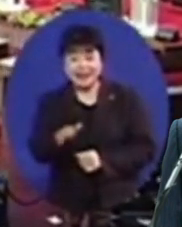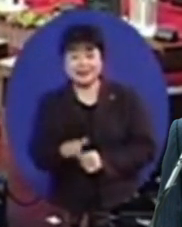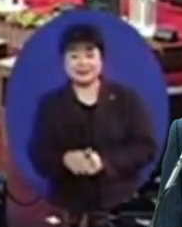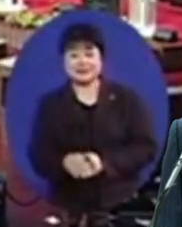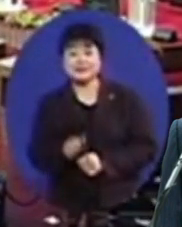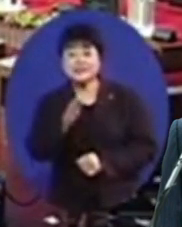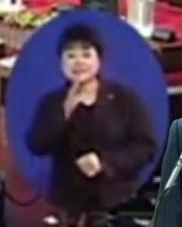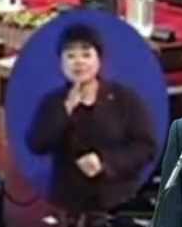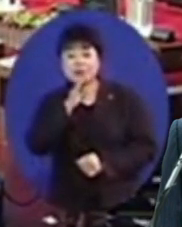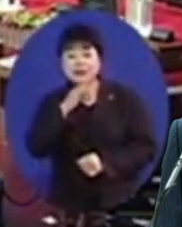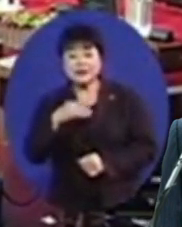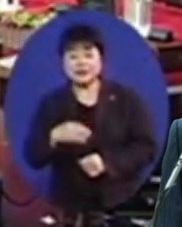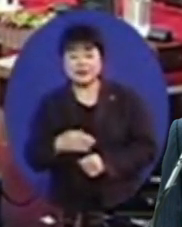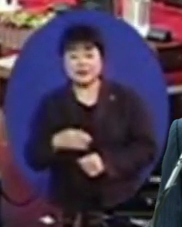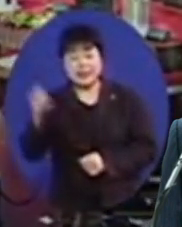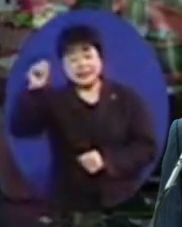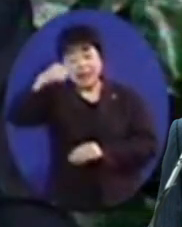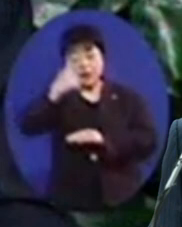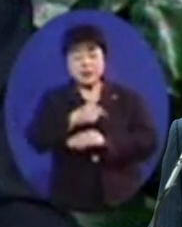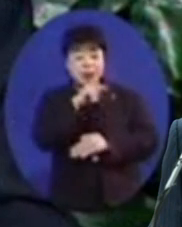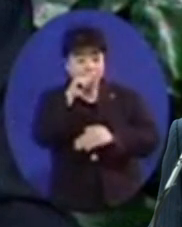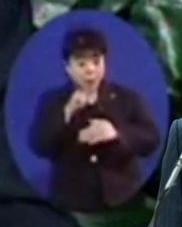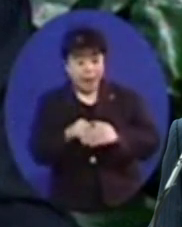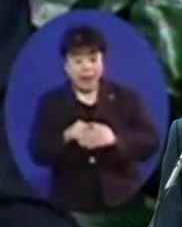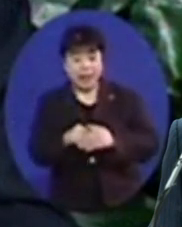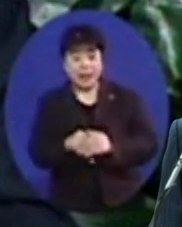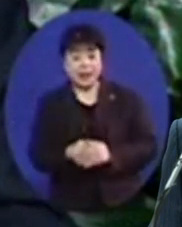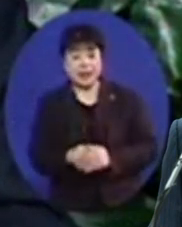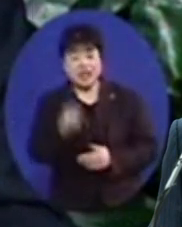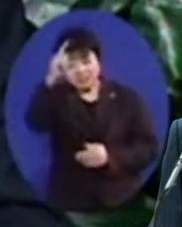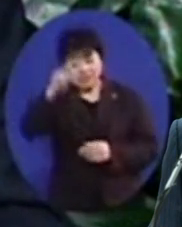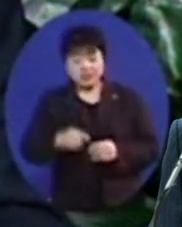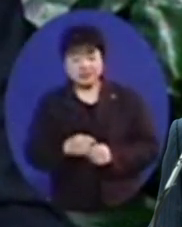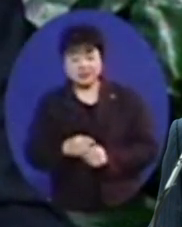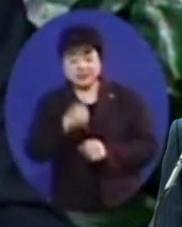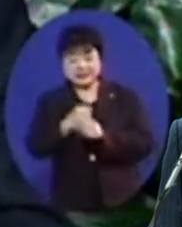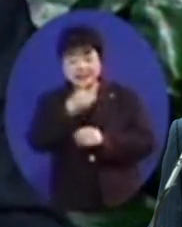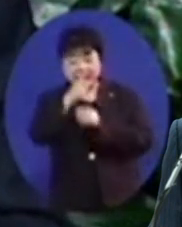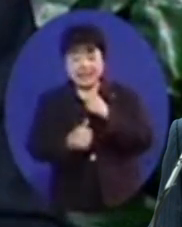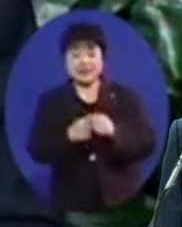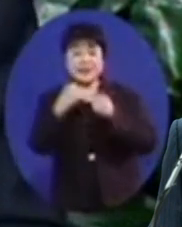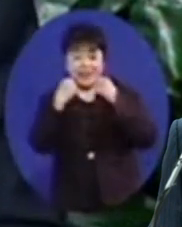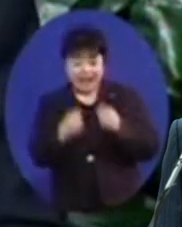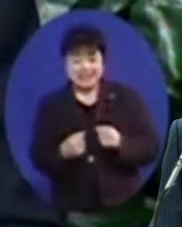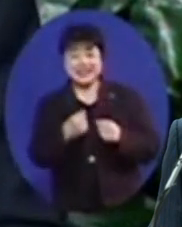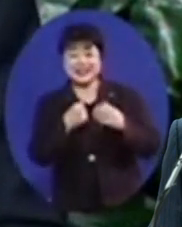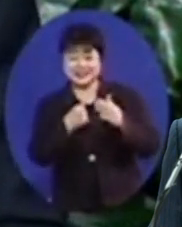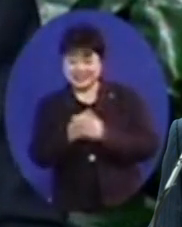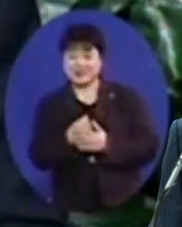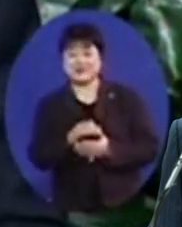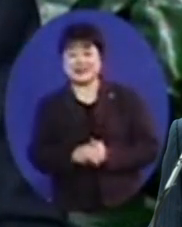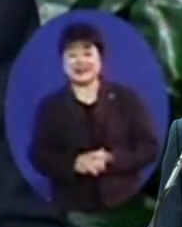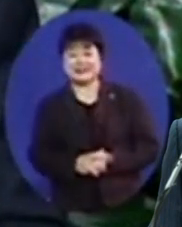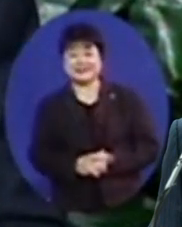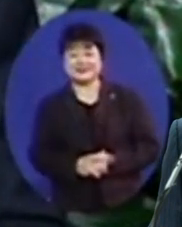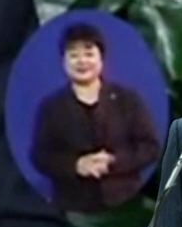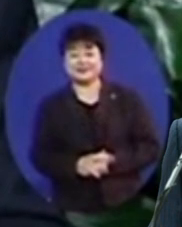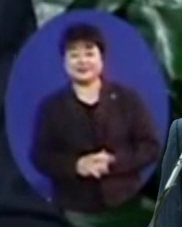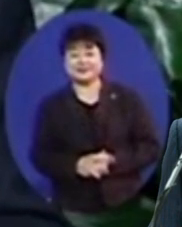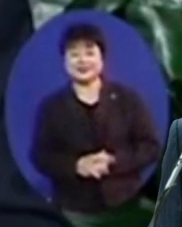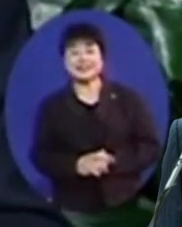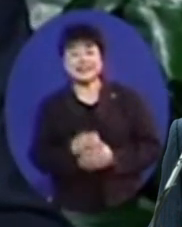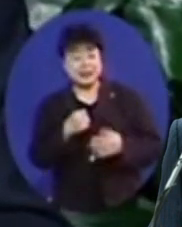실상은 다윗의 마음속 공간 속에 천지를 지으신 하나님이 안주하여 계셨습니다.